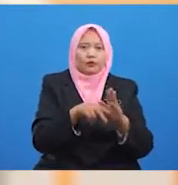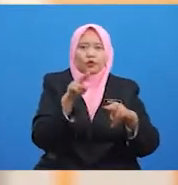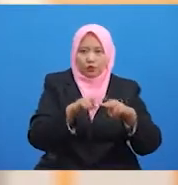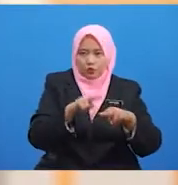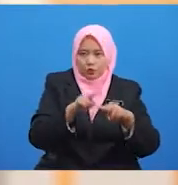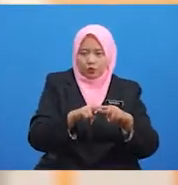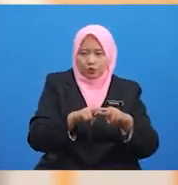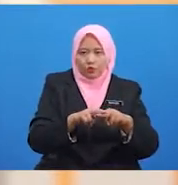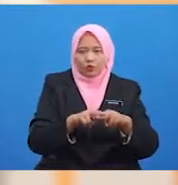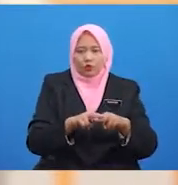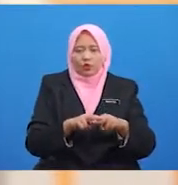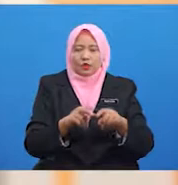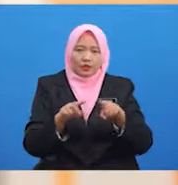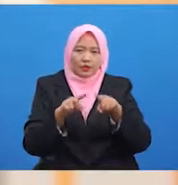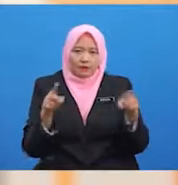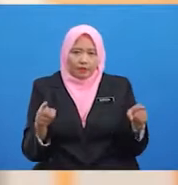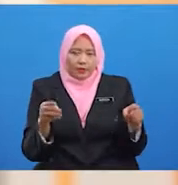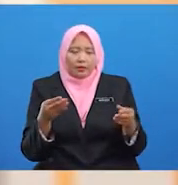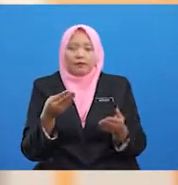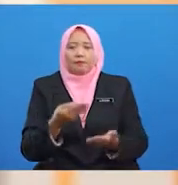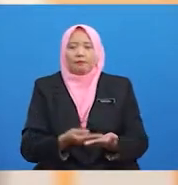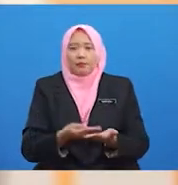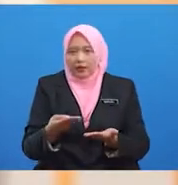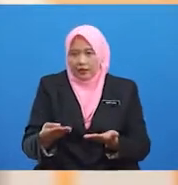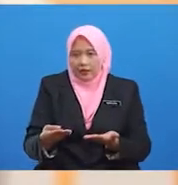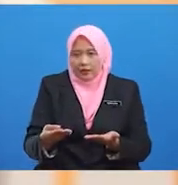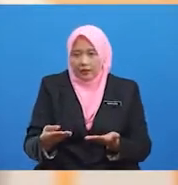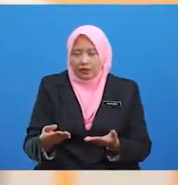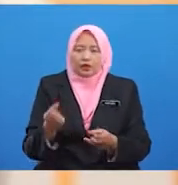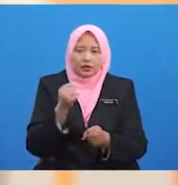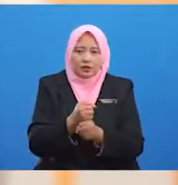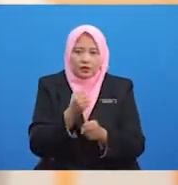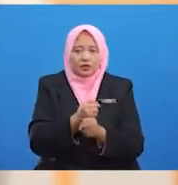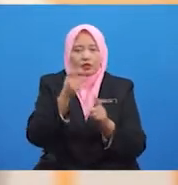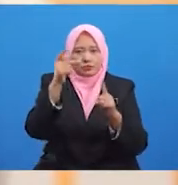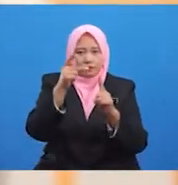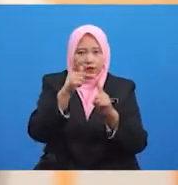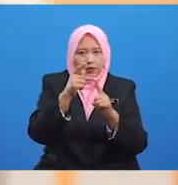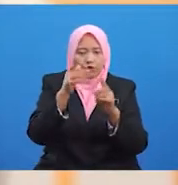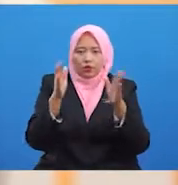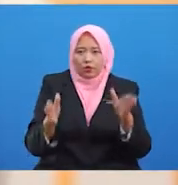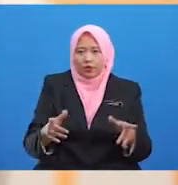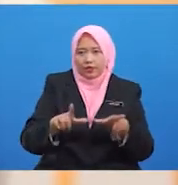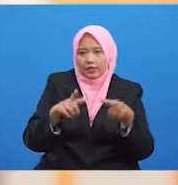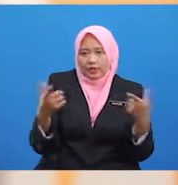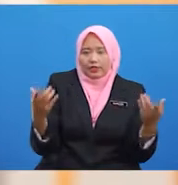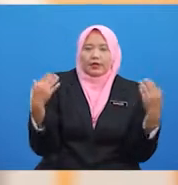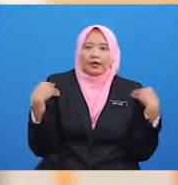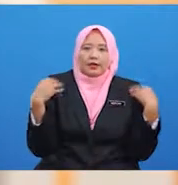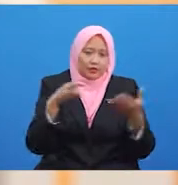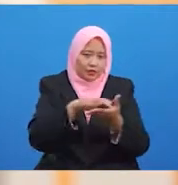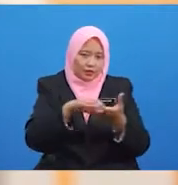malahan memberi peluang kepada warga asing yang mempunyai permit pekerjaan